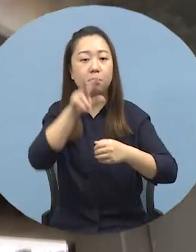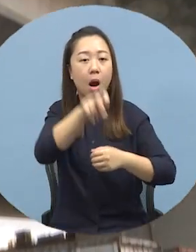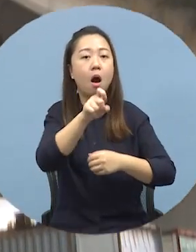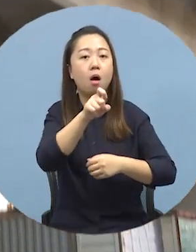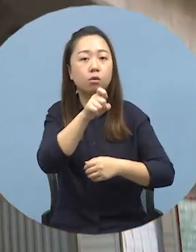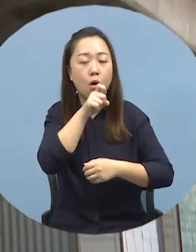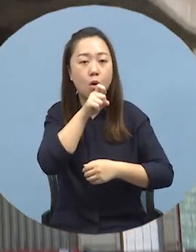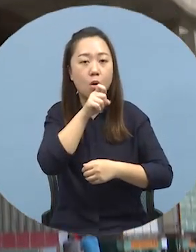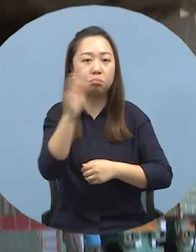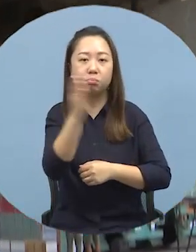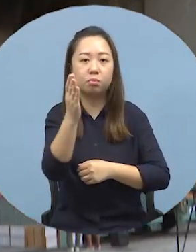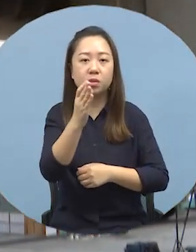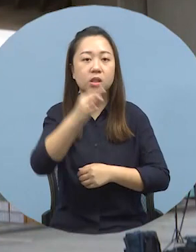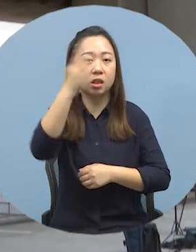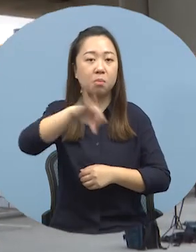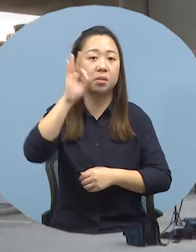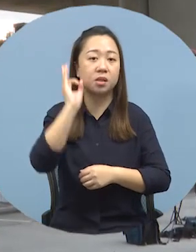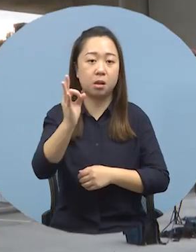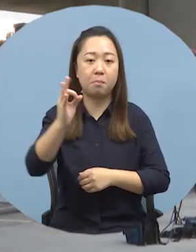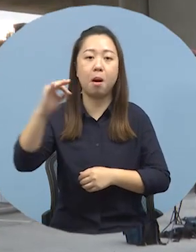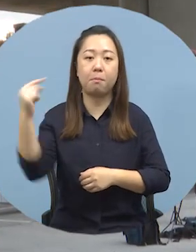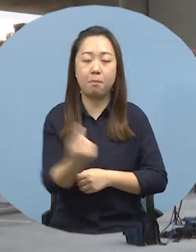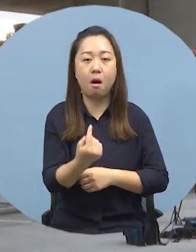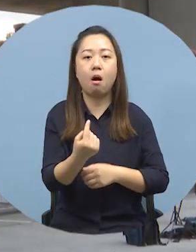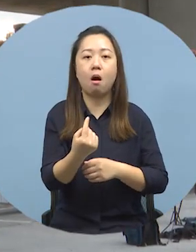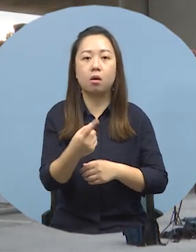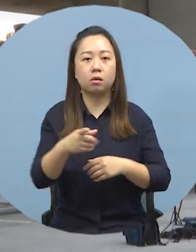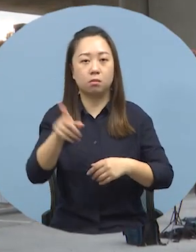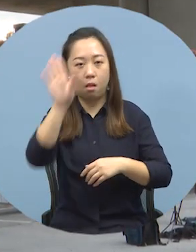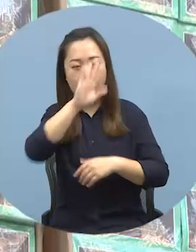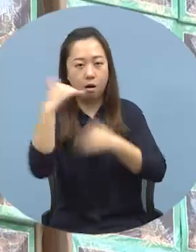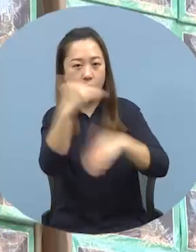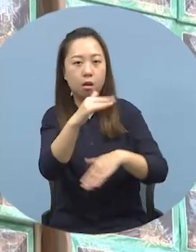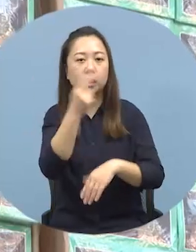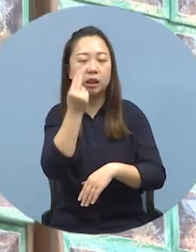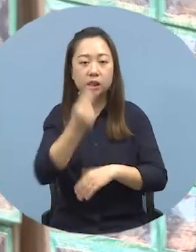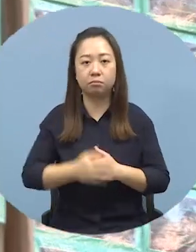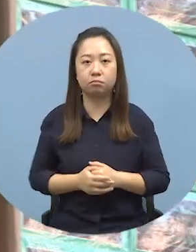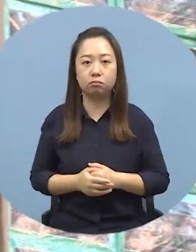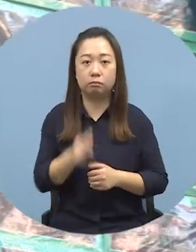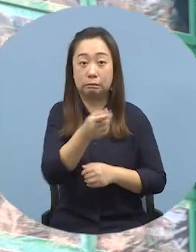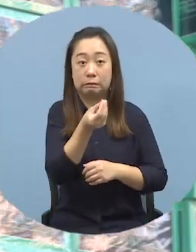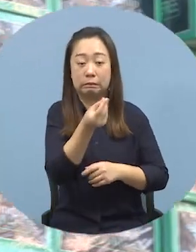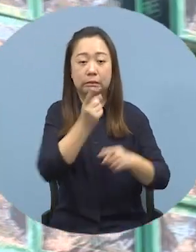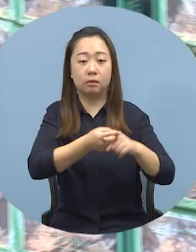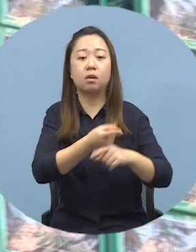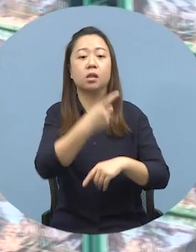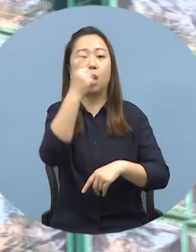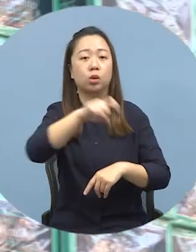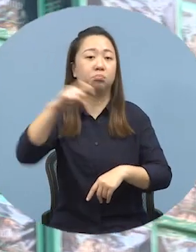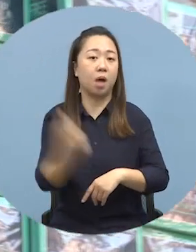咗大約3300萬支嘅懷疑私煙。支煙嘅市值咧係大